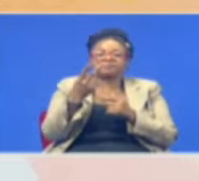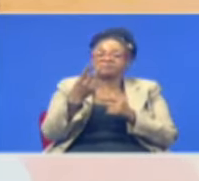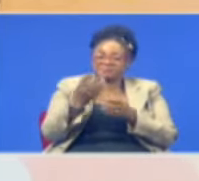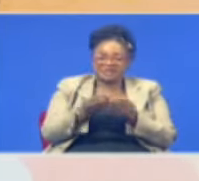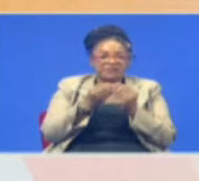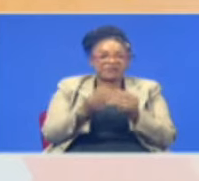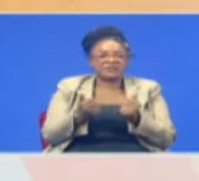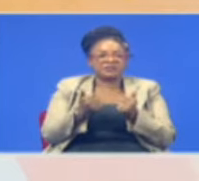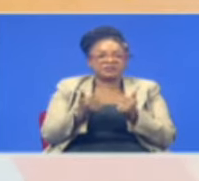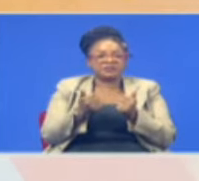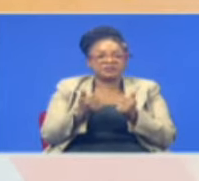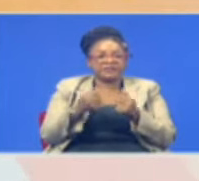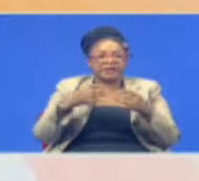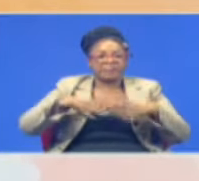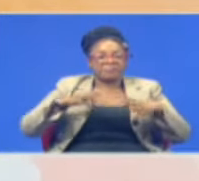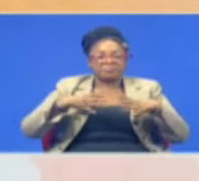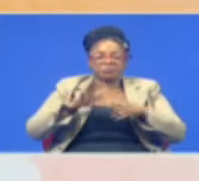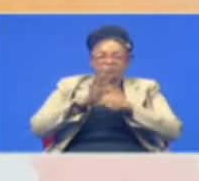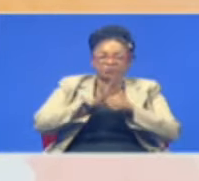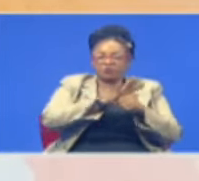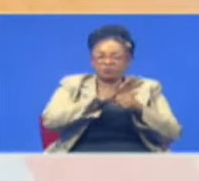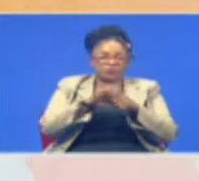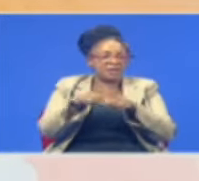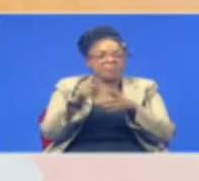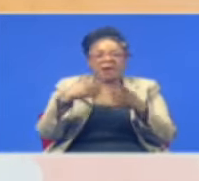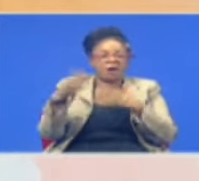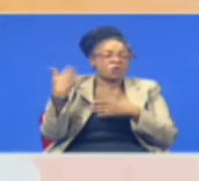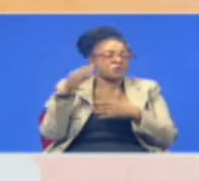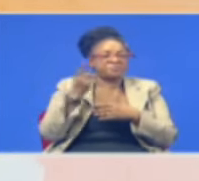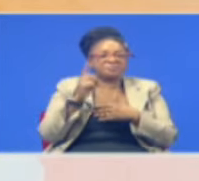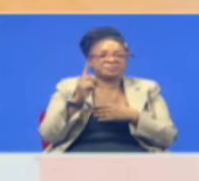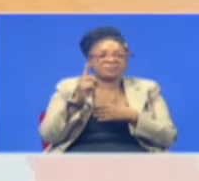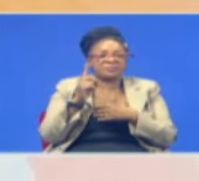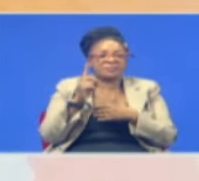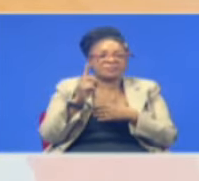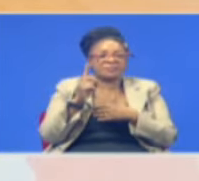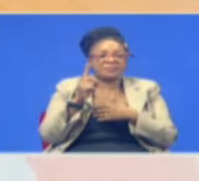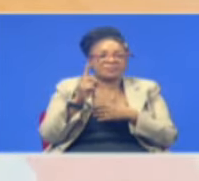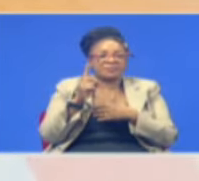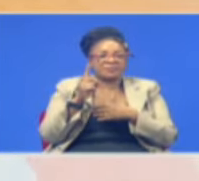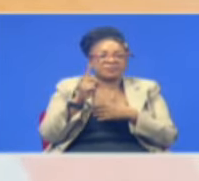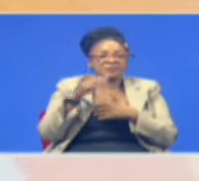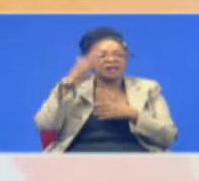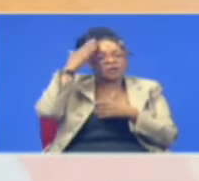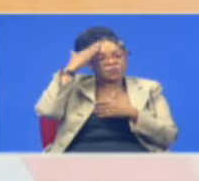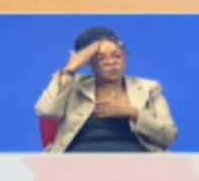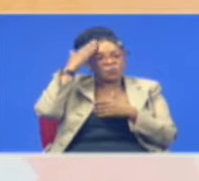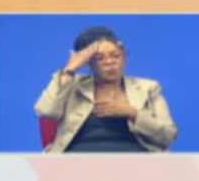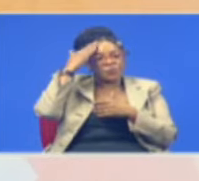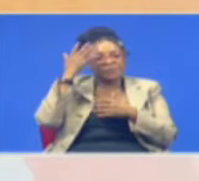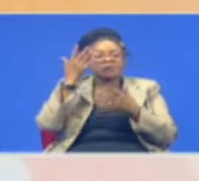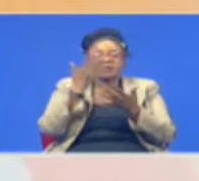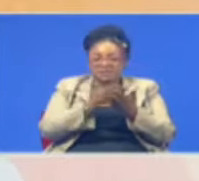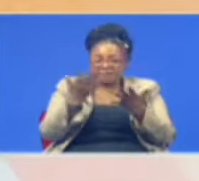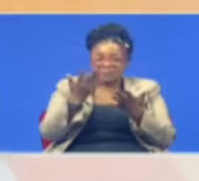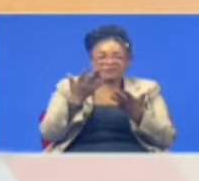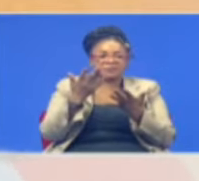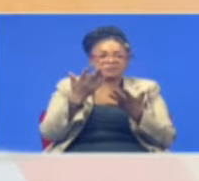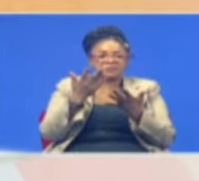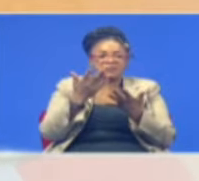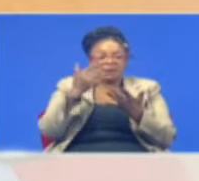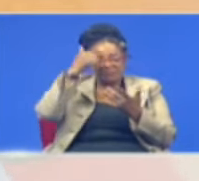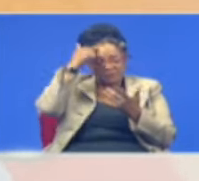Si watu wa kusukumwa kama hapo nyuma. Sahi wana fight, wanajua kuna kitu wanataka. Juu wameona